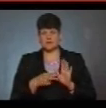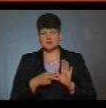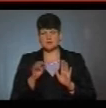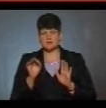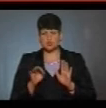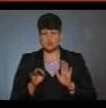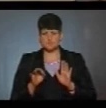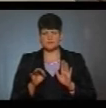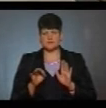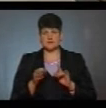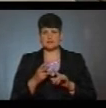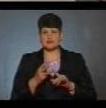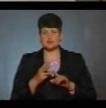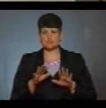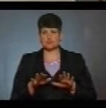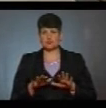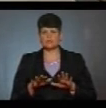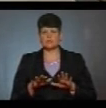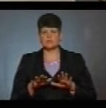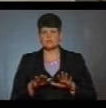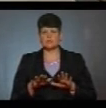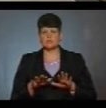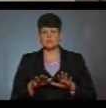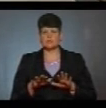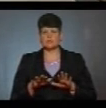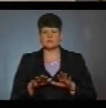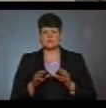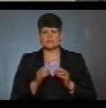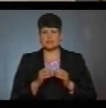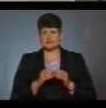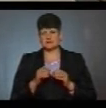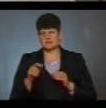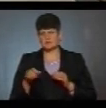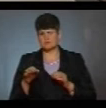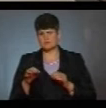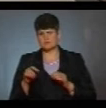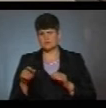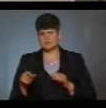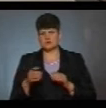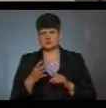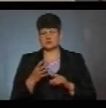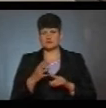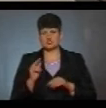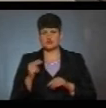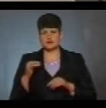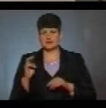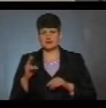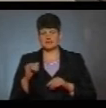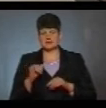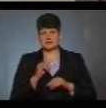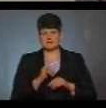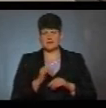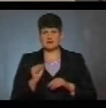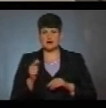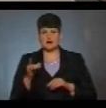19,7%. На третьому місці за іншу особу майже 10%. Четверте місце Чайківський Іван,